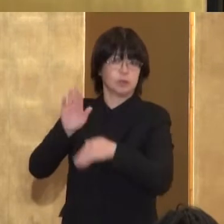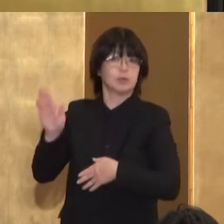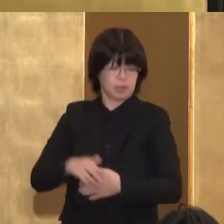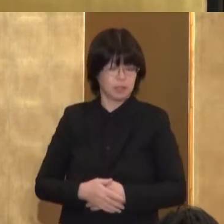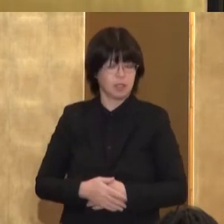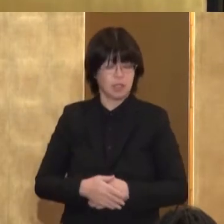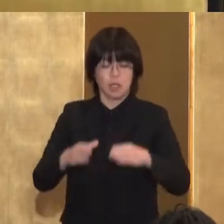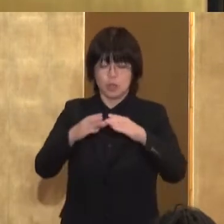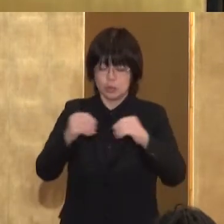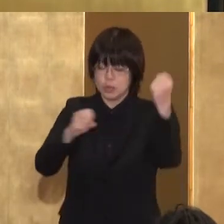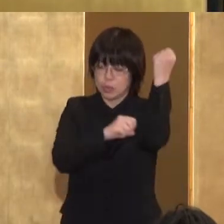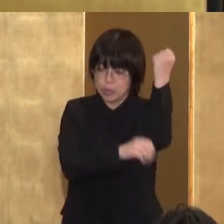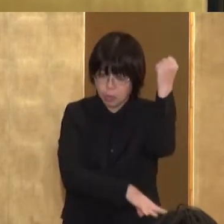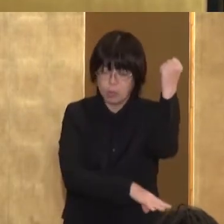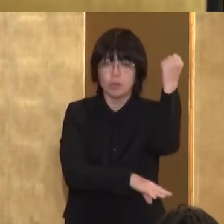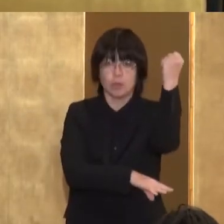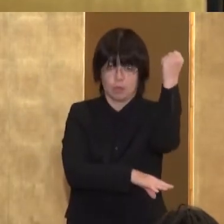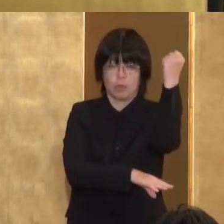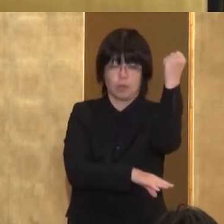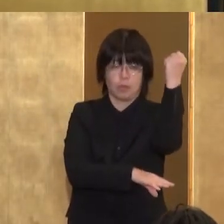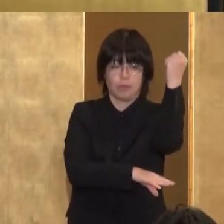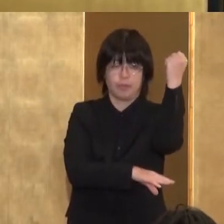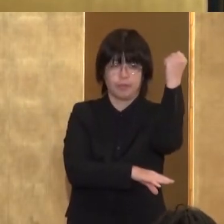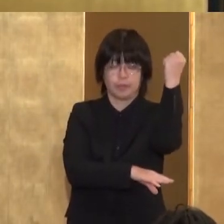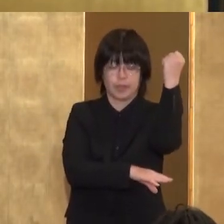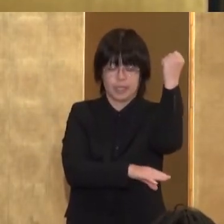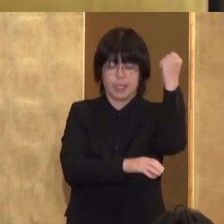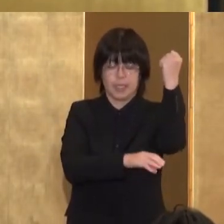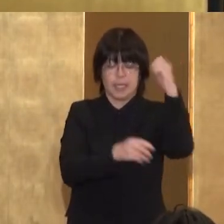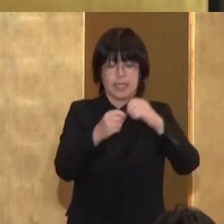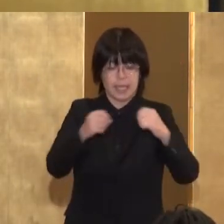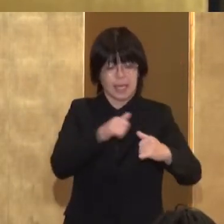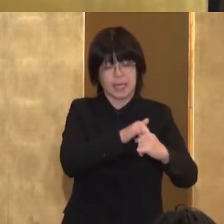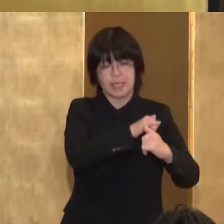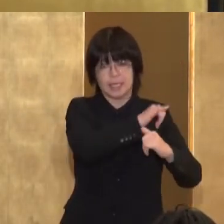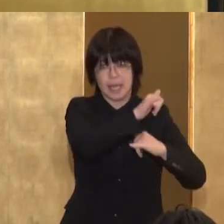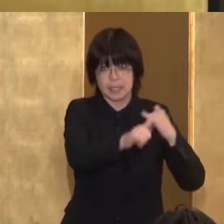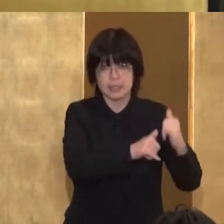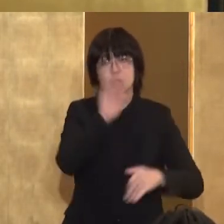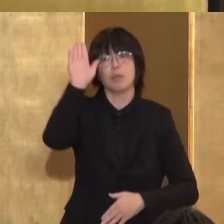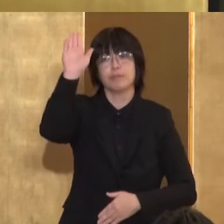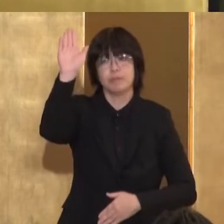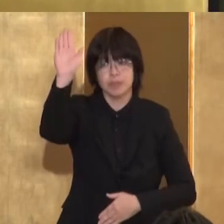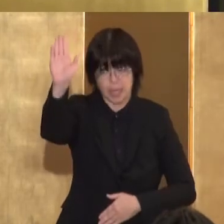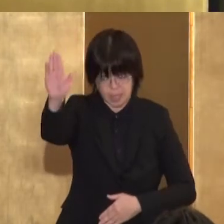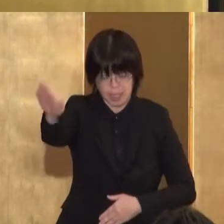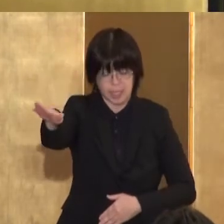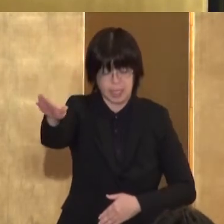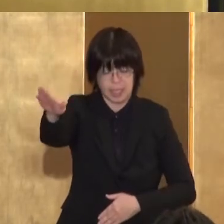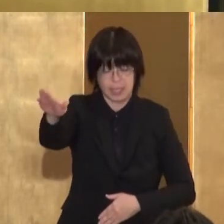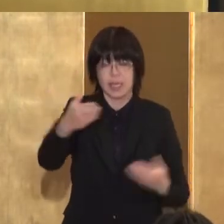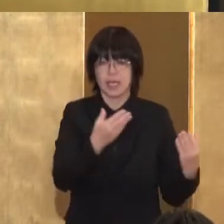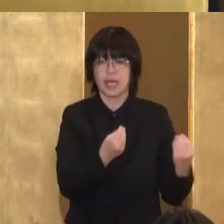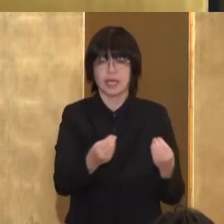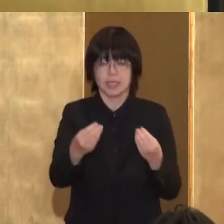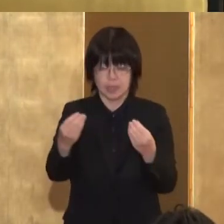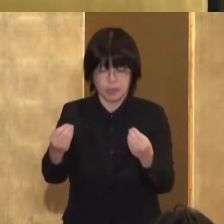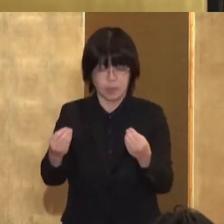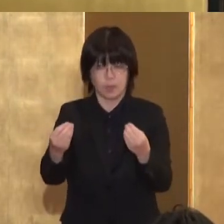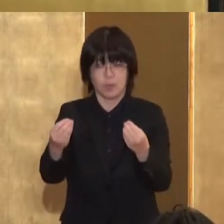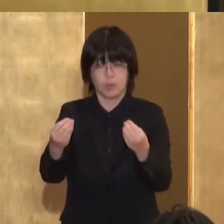国の基本であり、そして長い歴史とこれからの未来にかけての極め